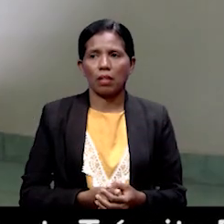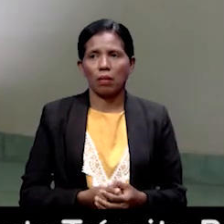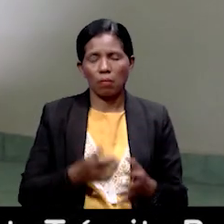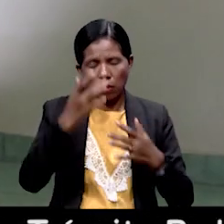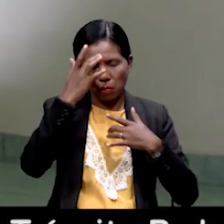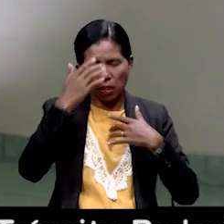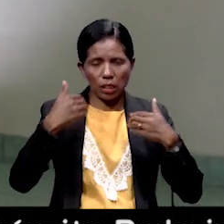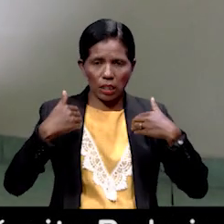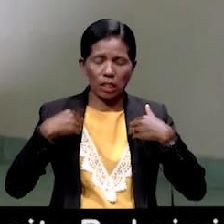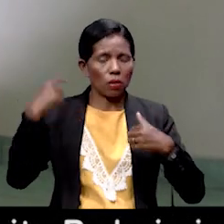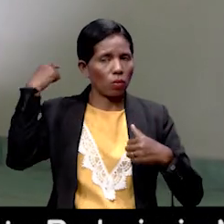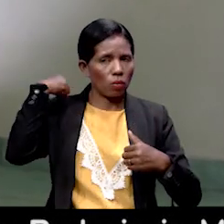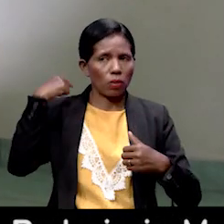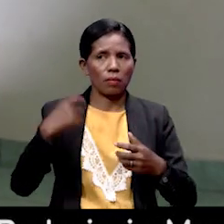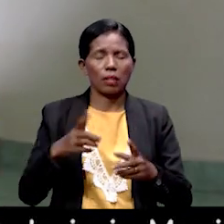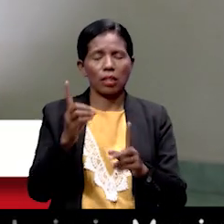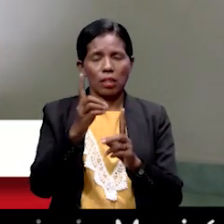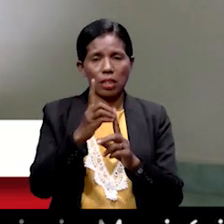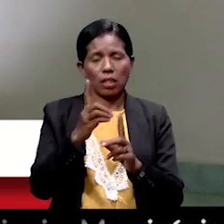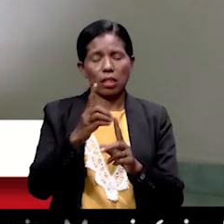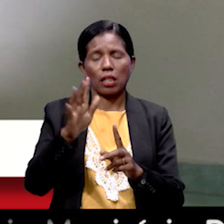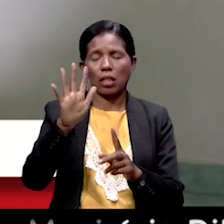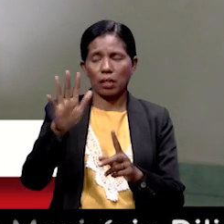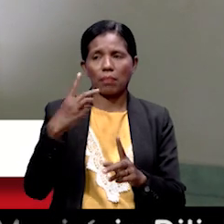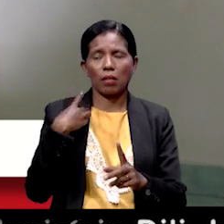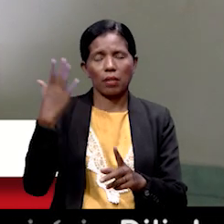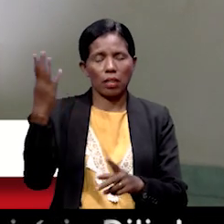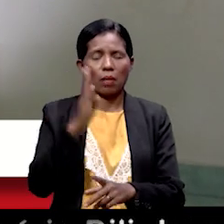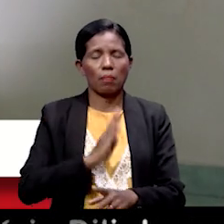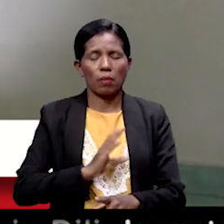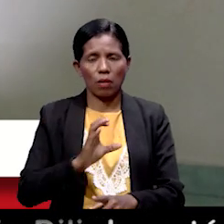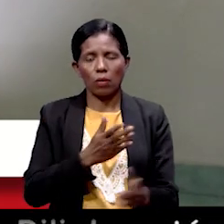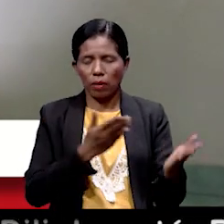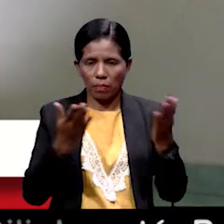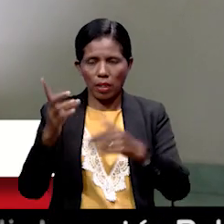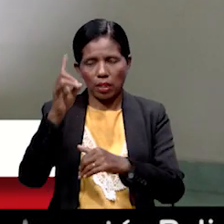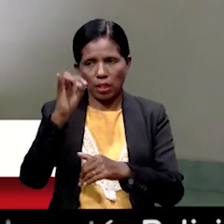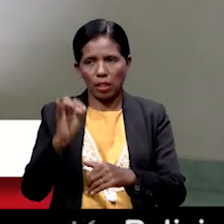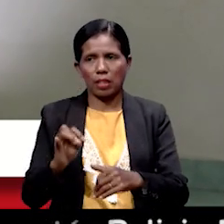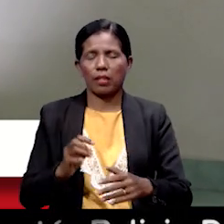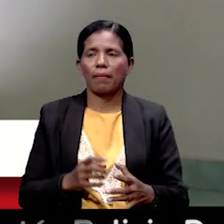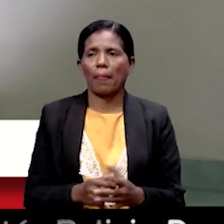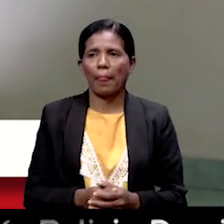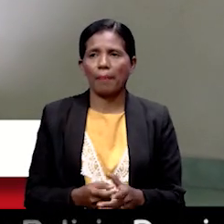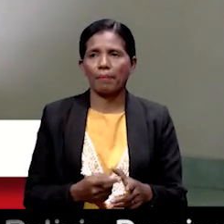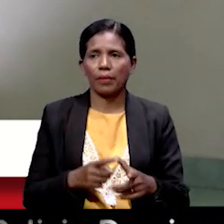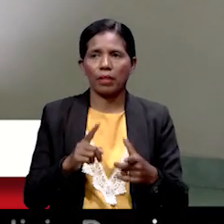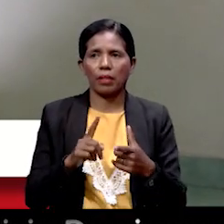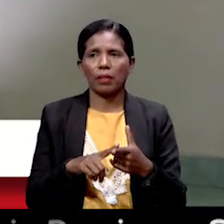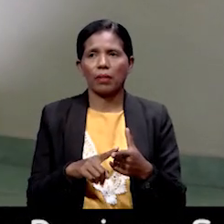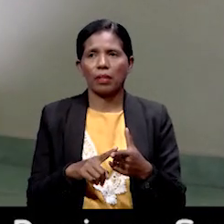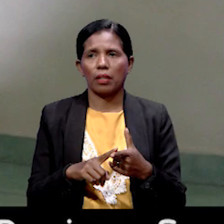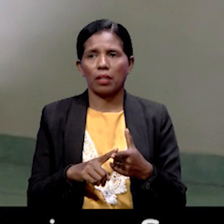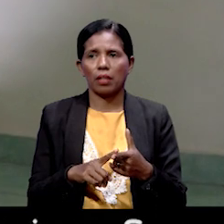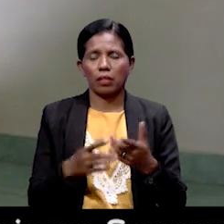koto, anta pasia tanggal 5 ne, ai me boko am ruzu kres mai dili. Mai kres dili, to